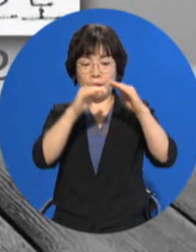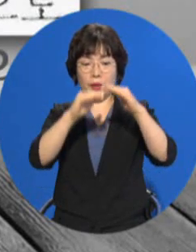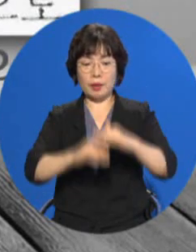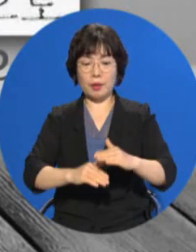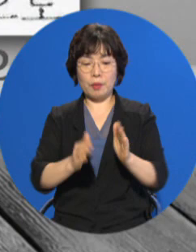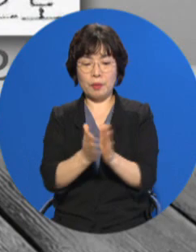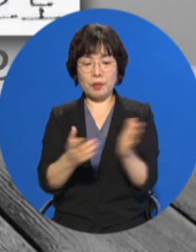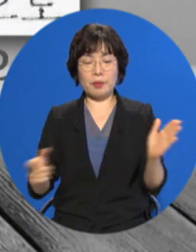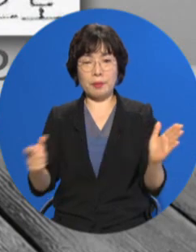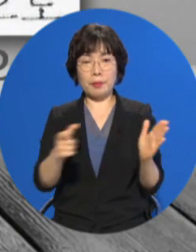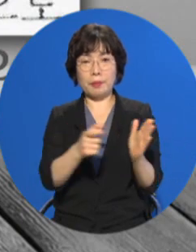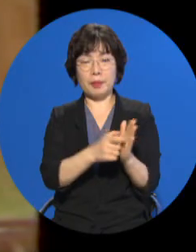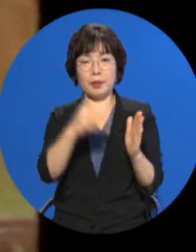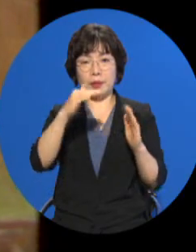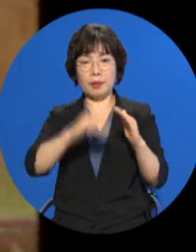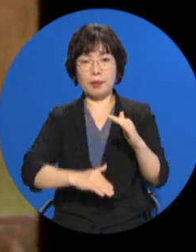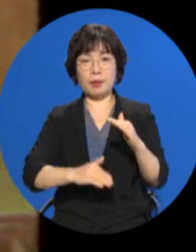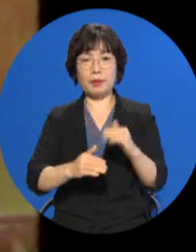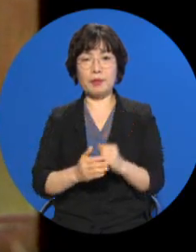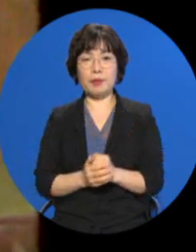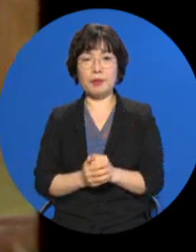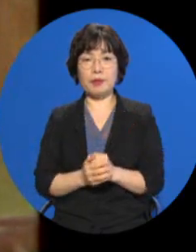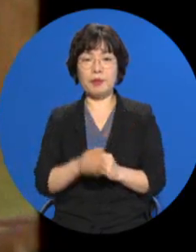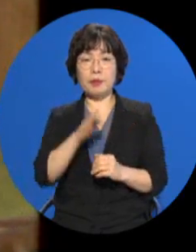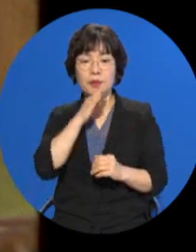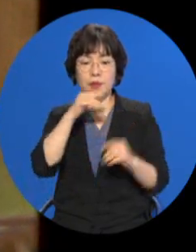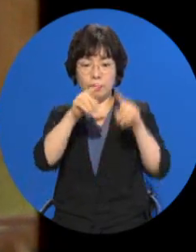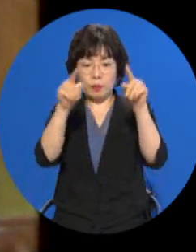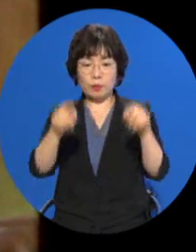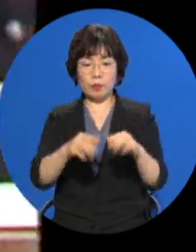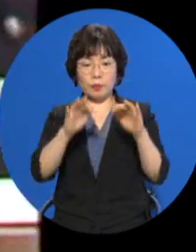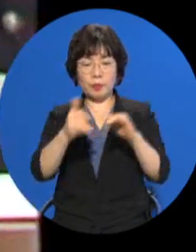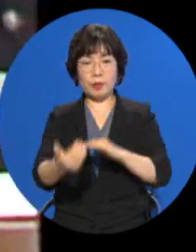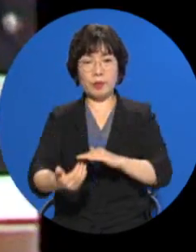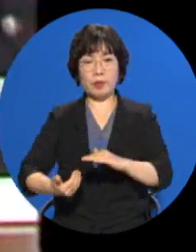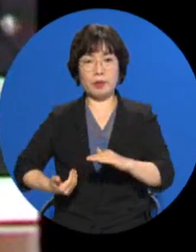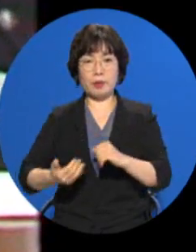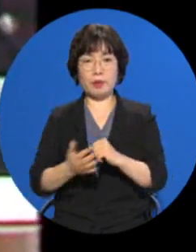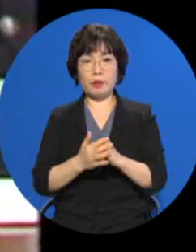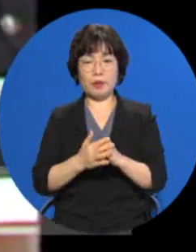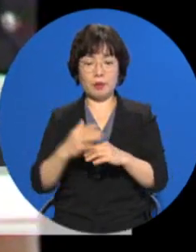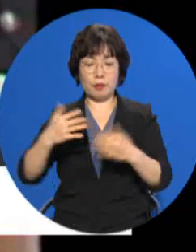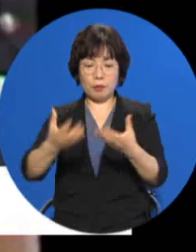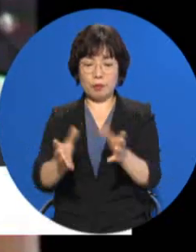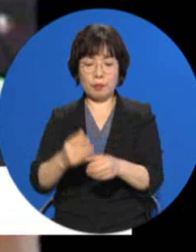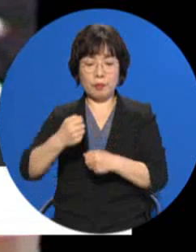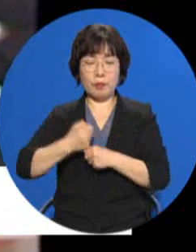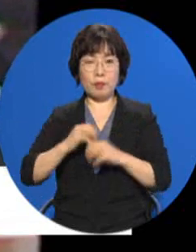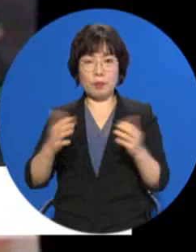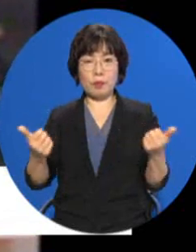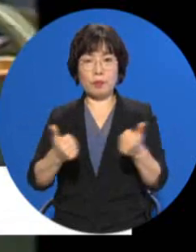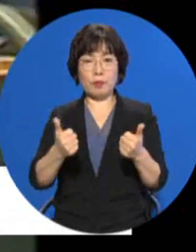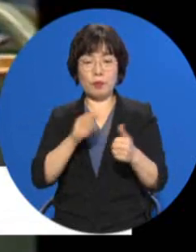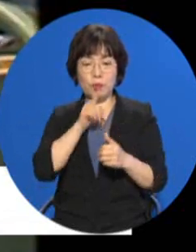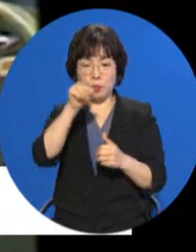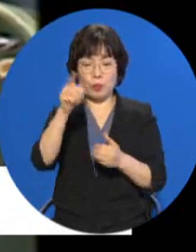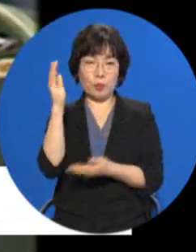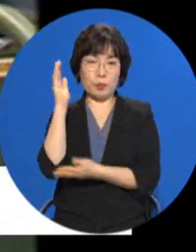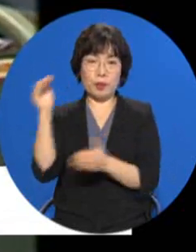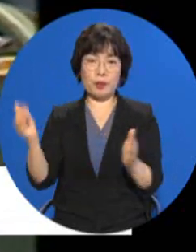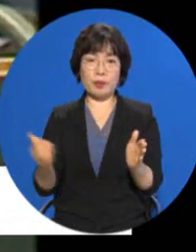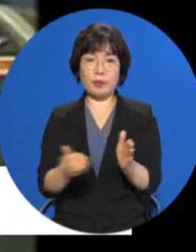책자에 담는다고 돼 있습니다. 실제로 문건이 작성되기 직전 당시 국방장관이 국회에서 보고 발언을